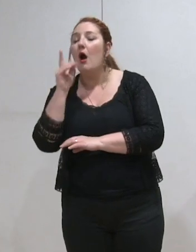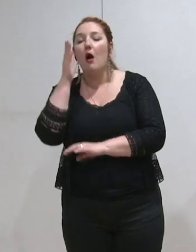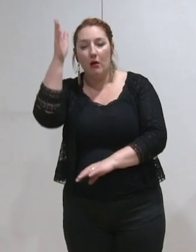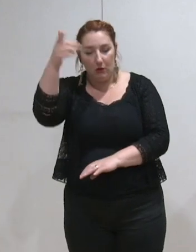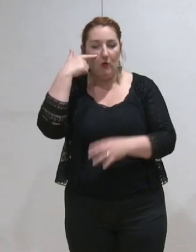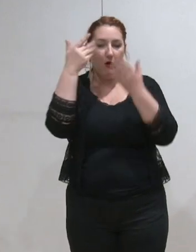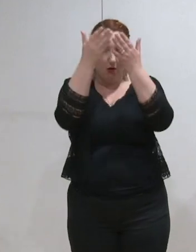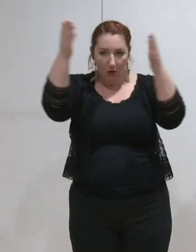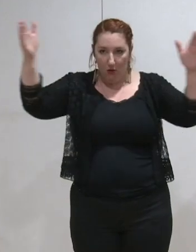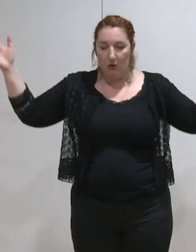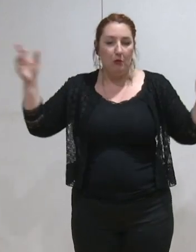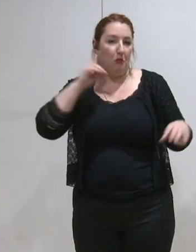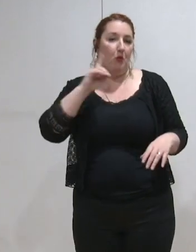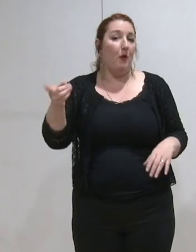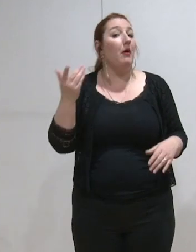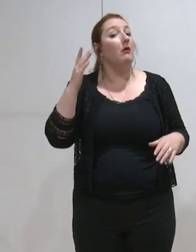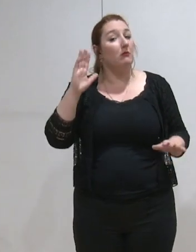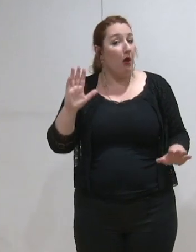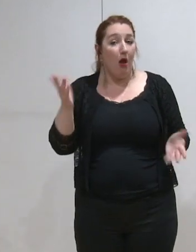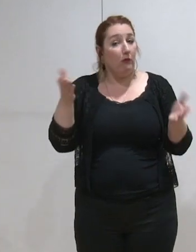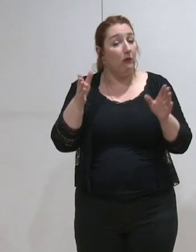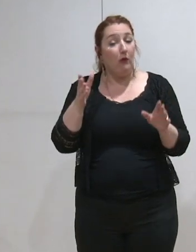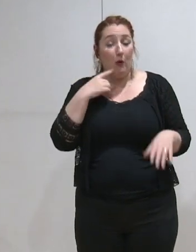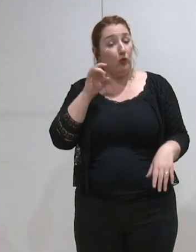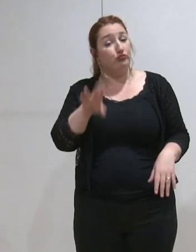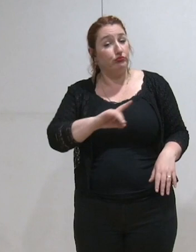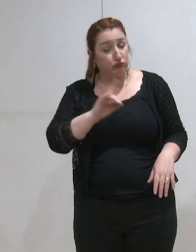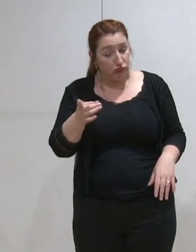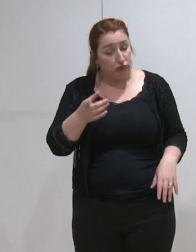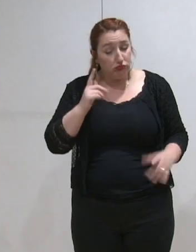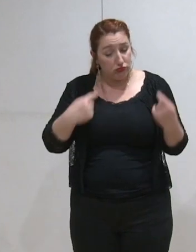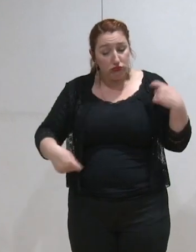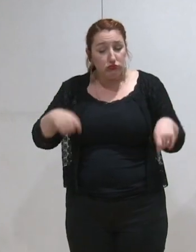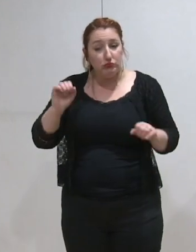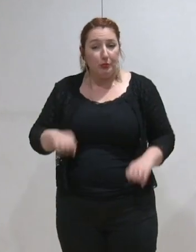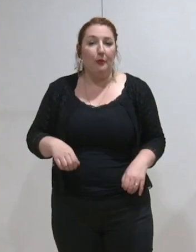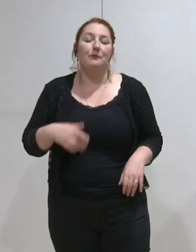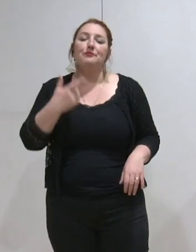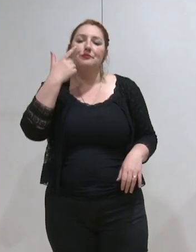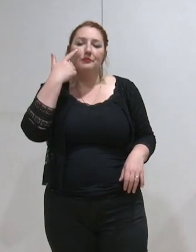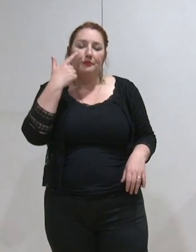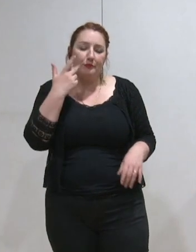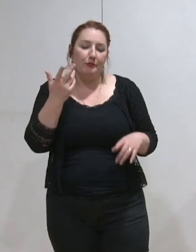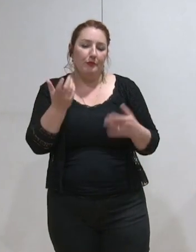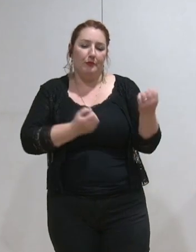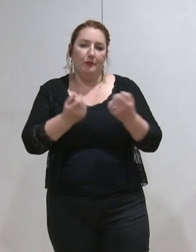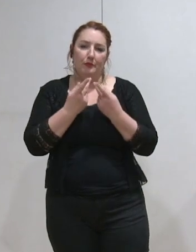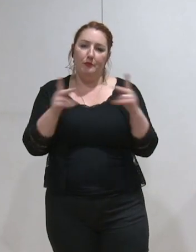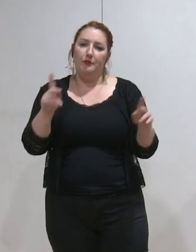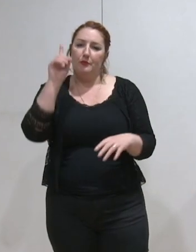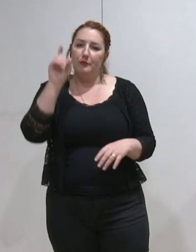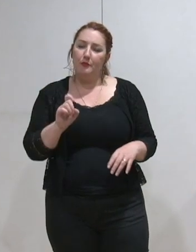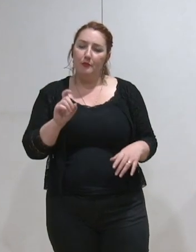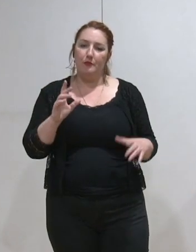vaste en tout cas la question reste posée bon on voit que cette délibération sur le service public de l'eau est aussi